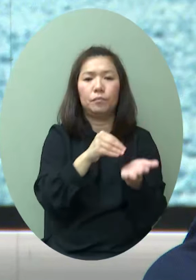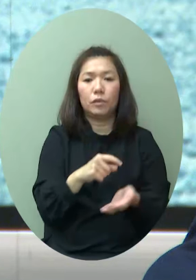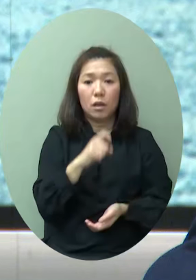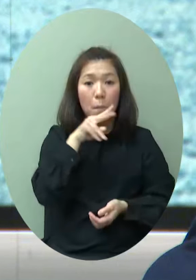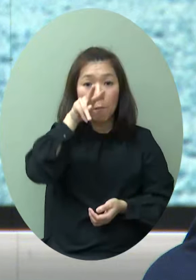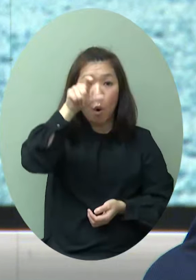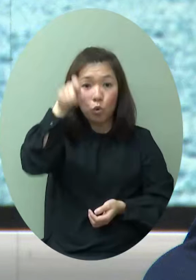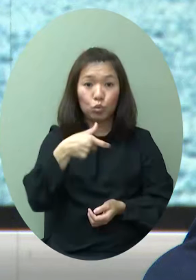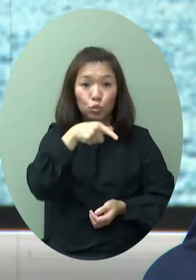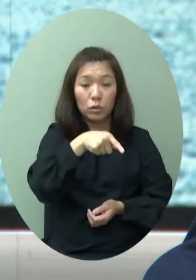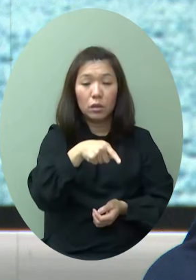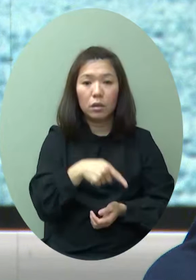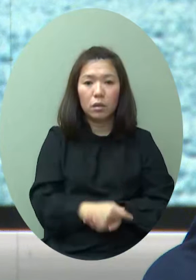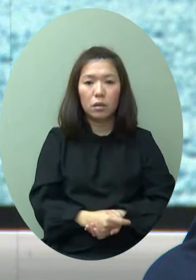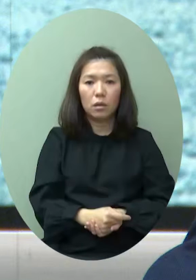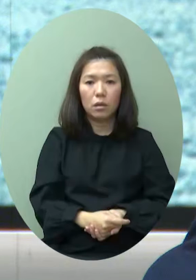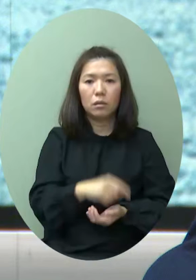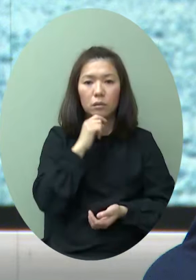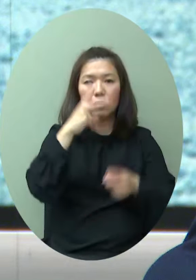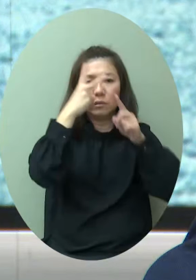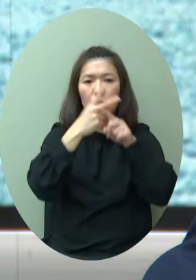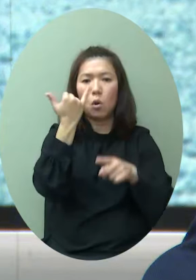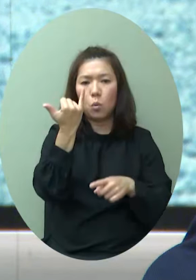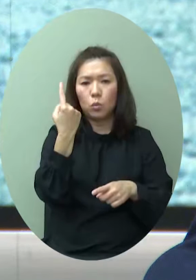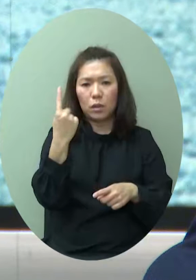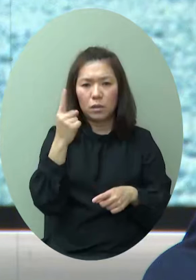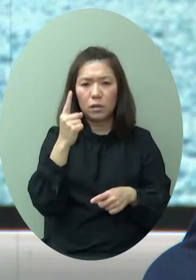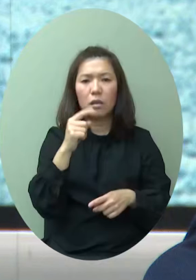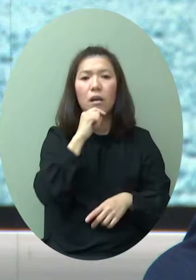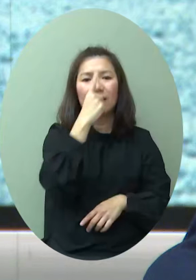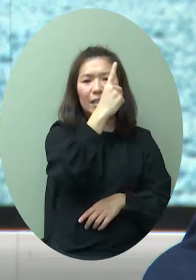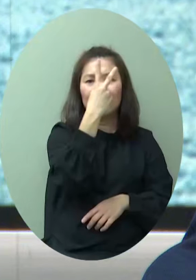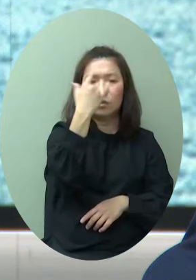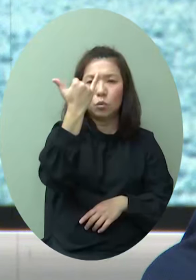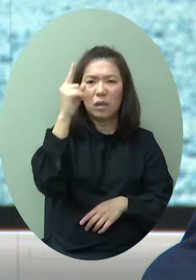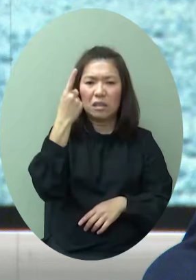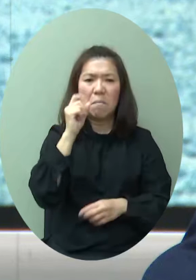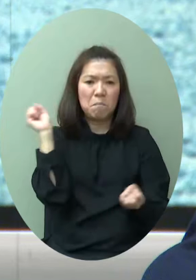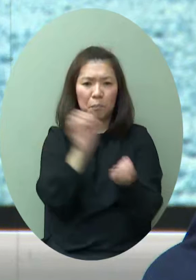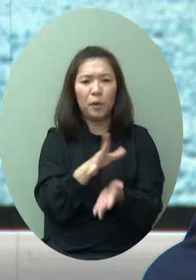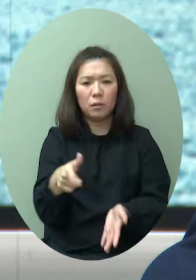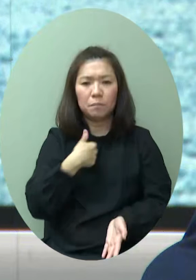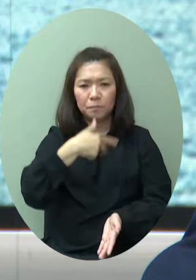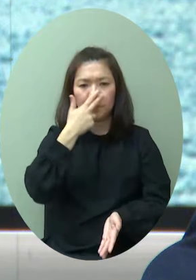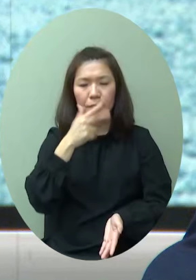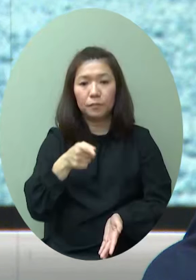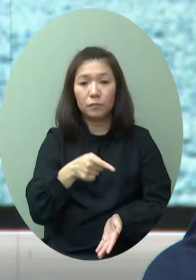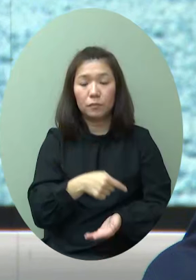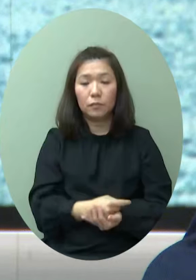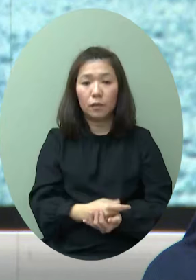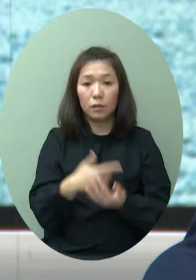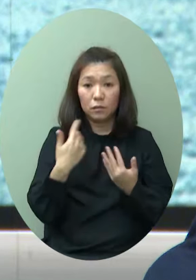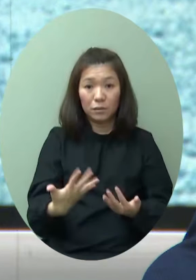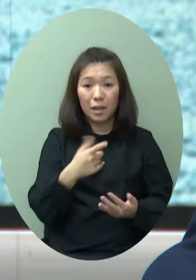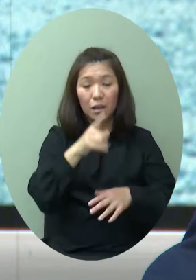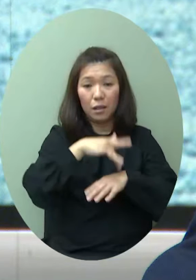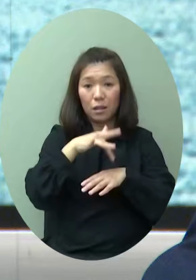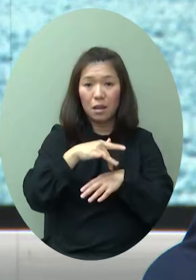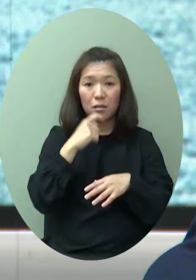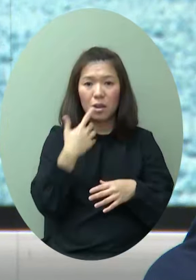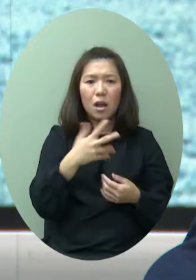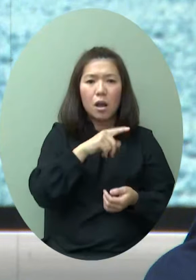望月樓嘅群組咧，就係由12611引起嘅。咁嗰十位密切接觸者點解今而家淨係